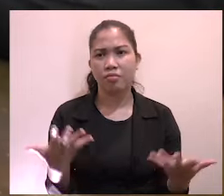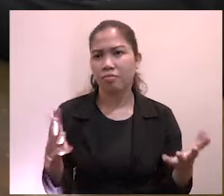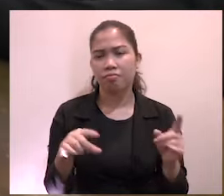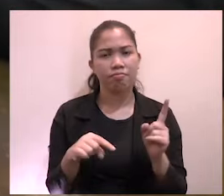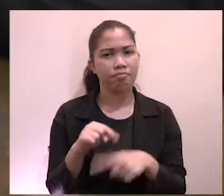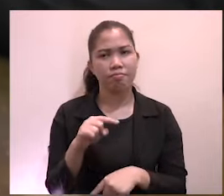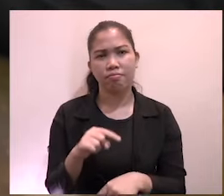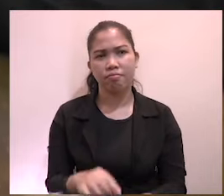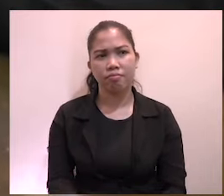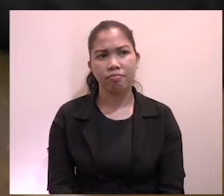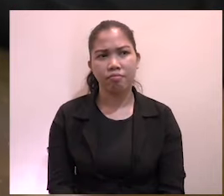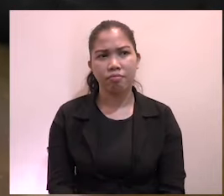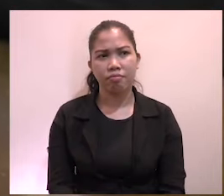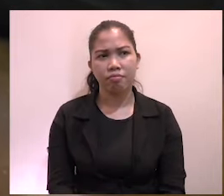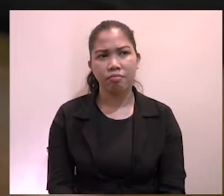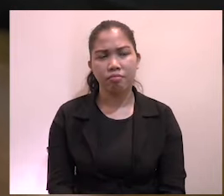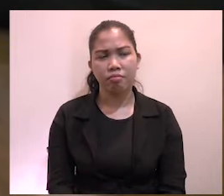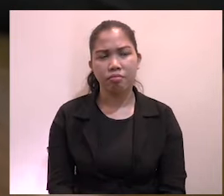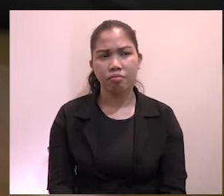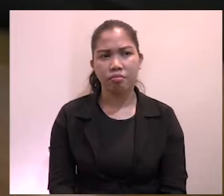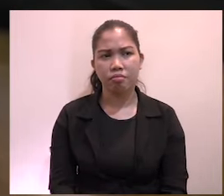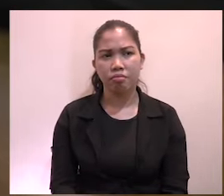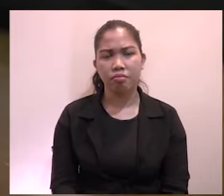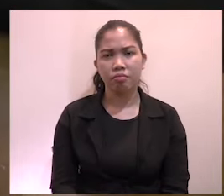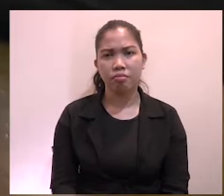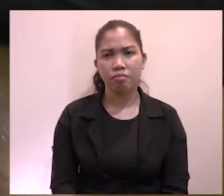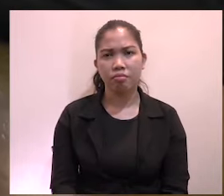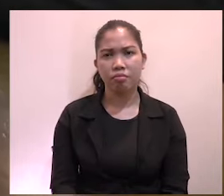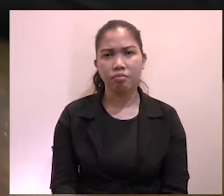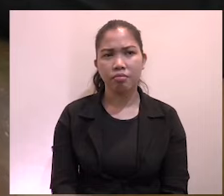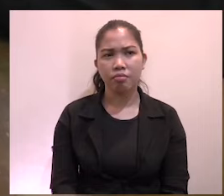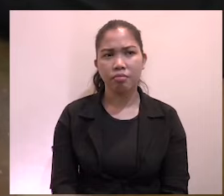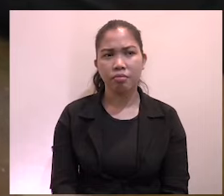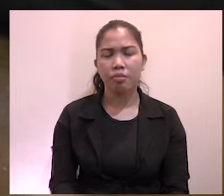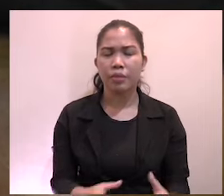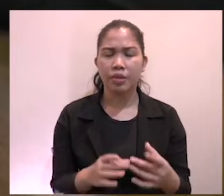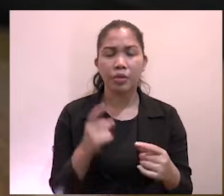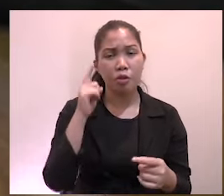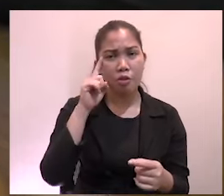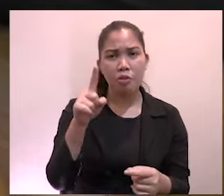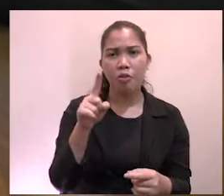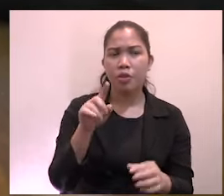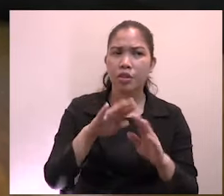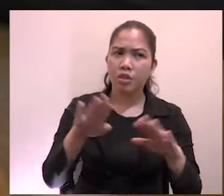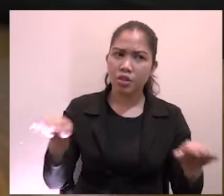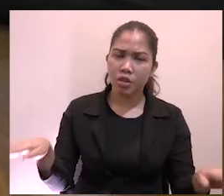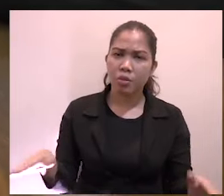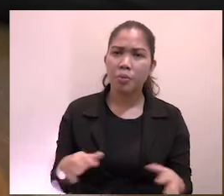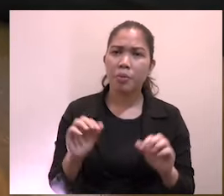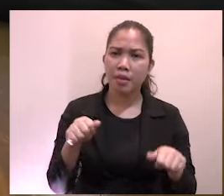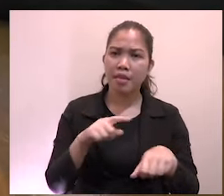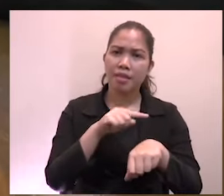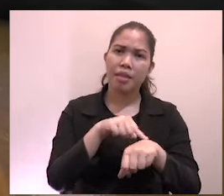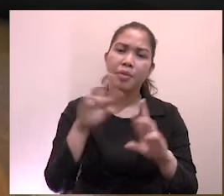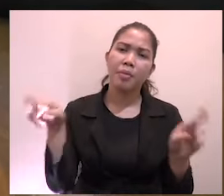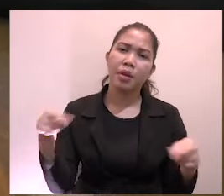akin, mas mabuti yung sa mga bata na muna kung talagang may time, makakabalikan din kami yung